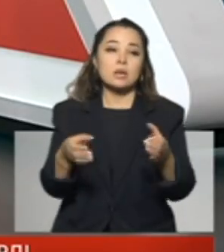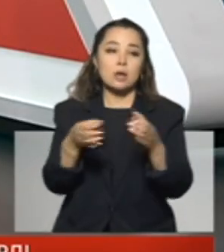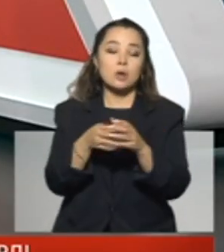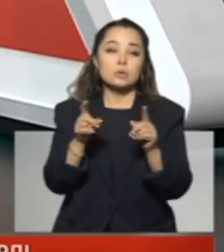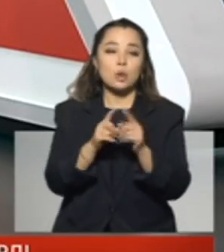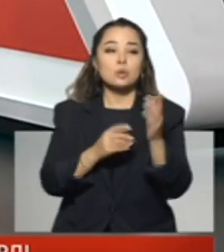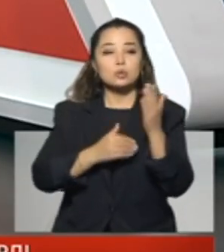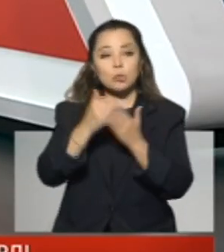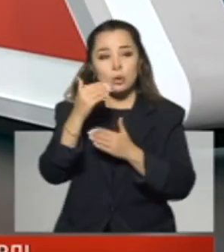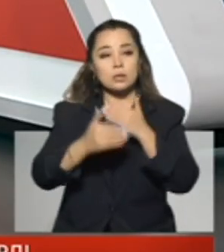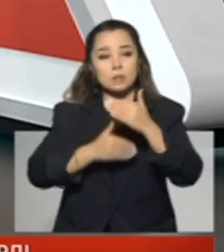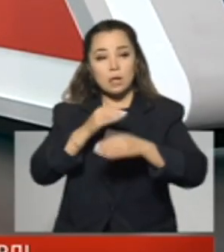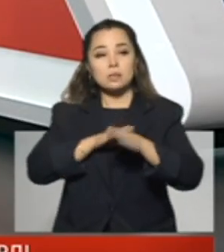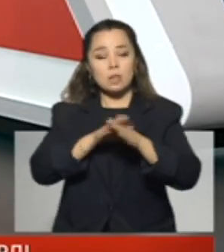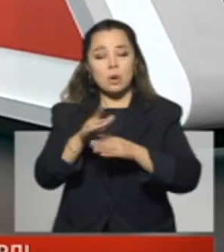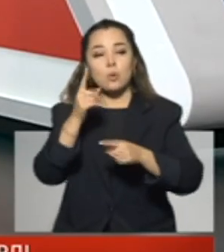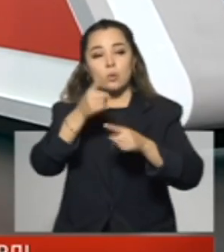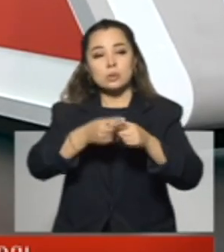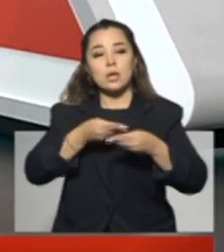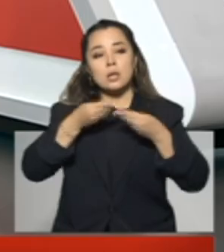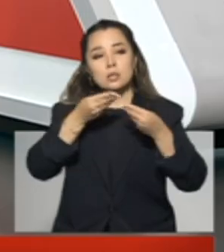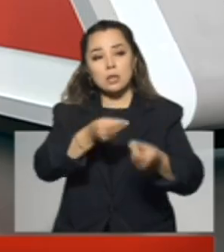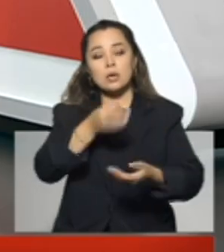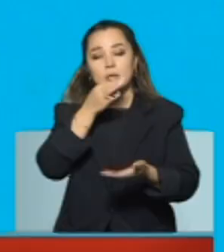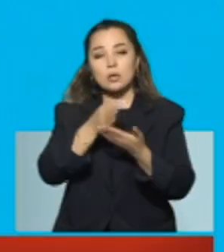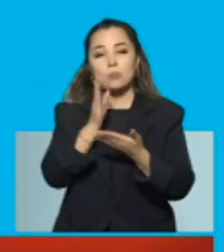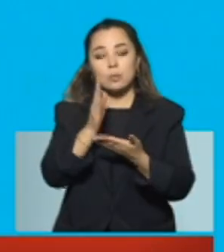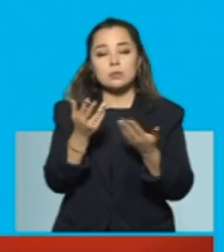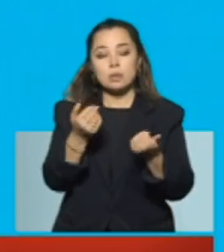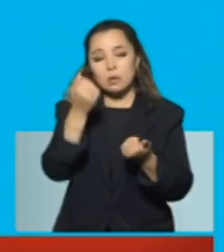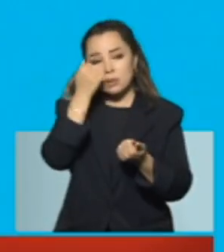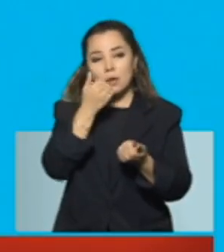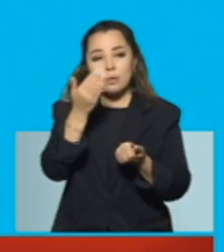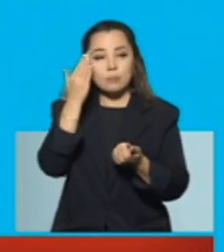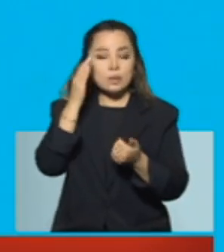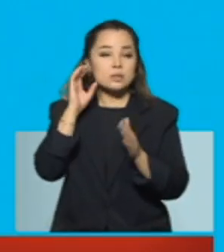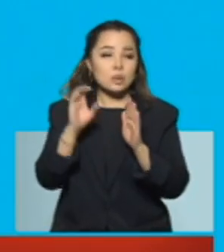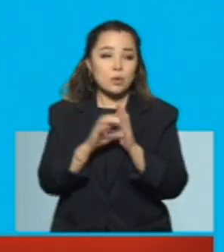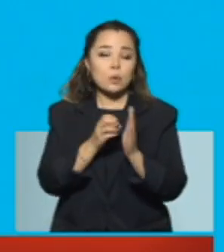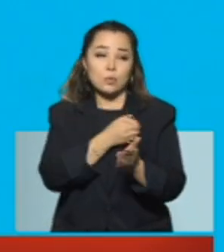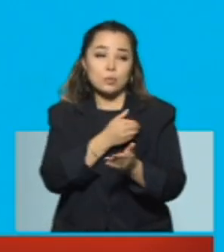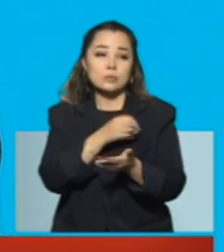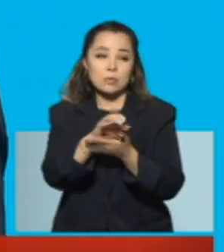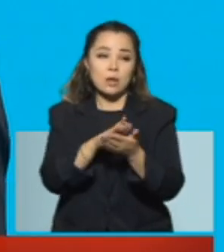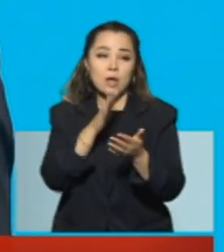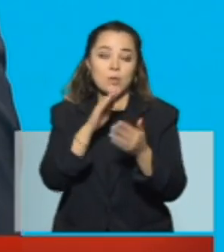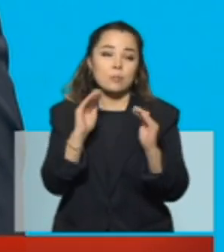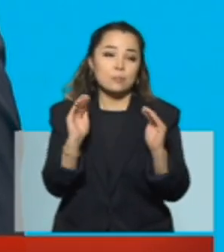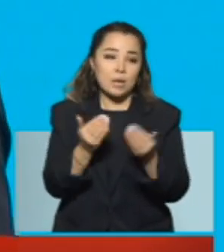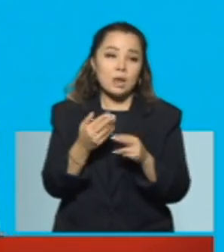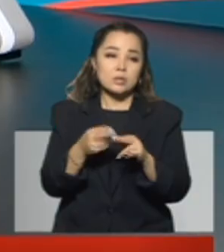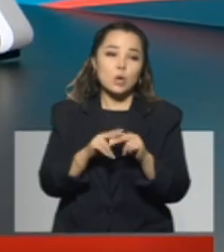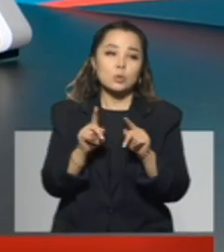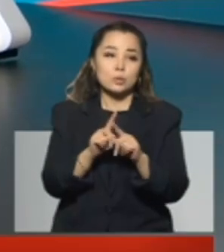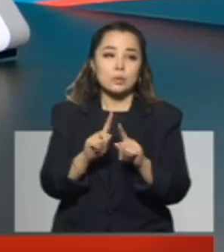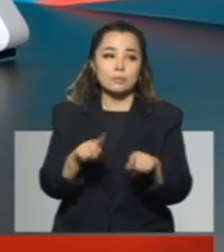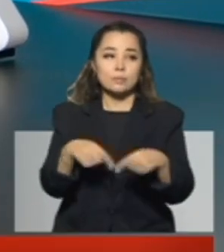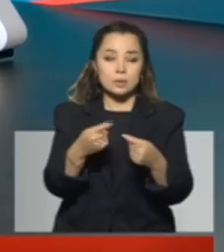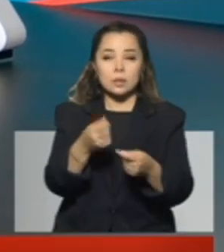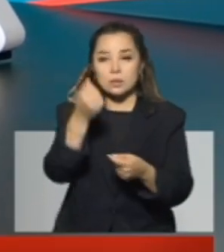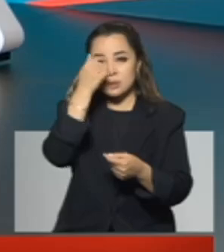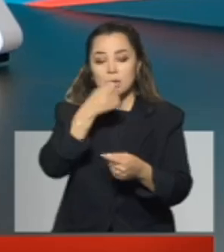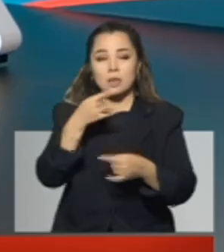мәдениеттің жоғарылауына әлбетте оң әсерін береді. Жақсы, көп рахмет. Әрине, пікіріңізді тағы да тыңдайтын, бірақ уақыт шектеулі болып тұр. Сізге осылай